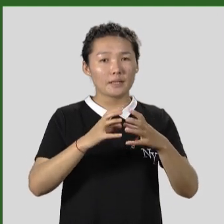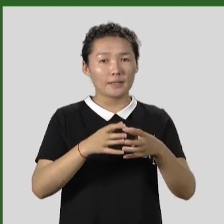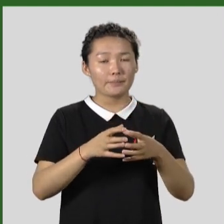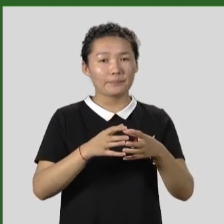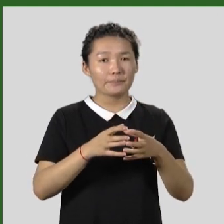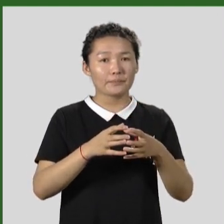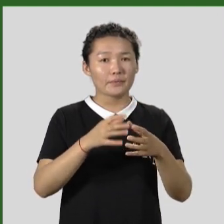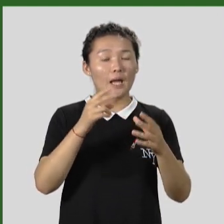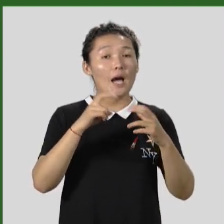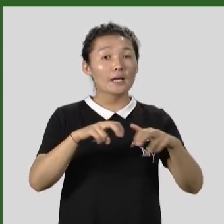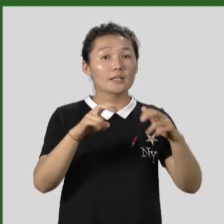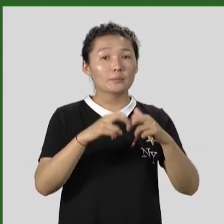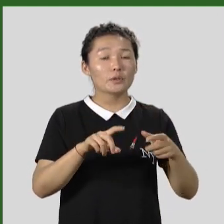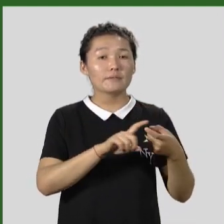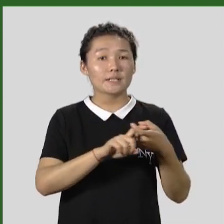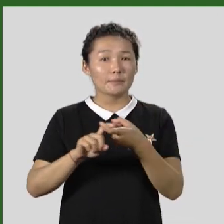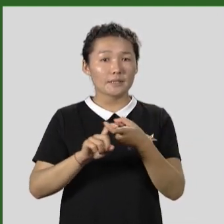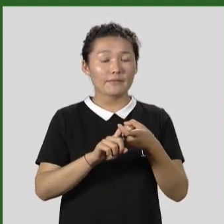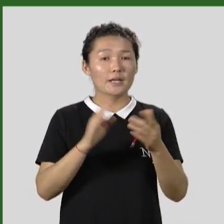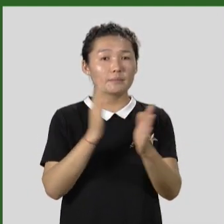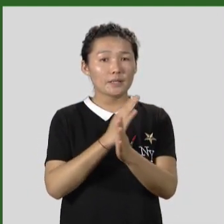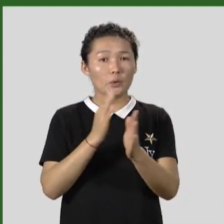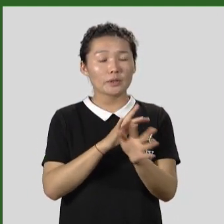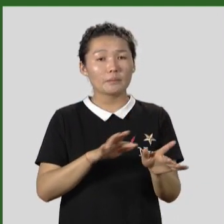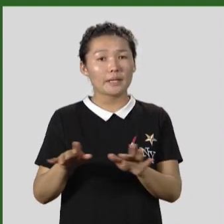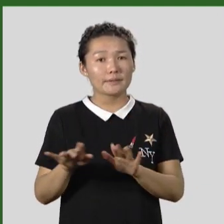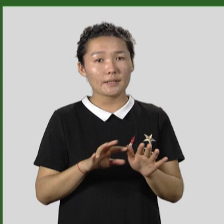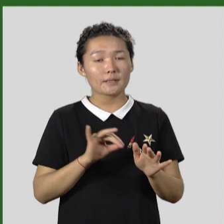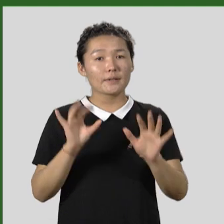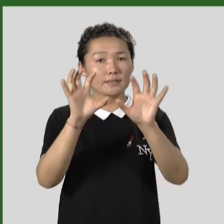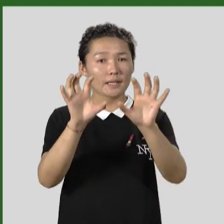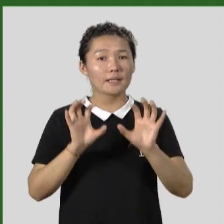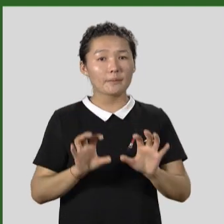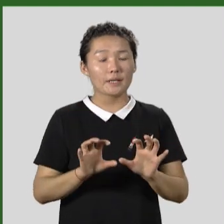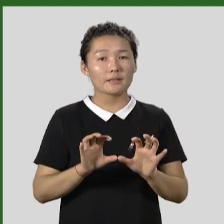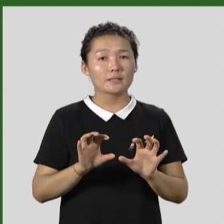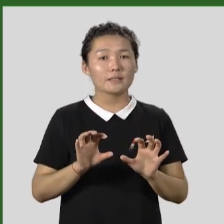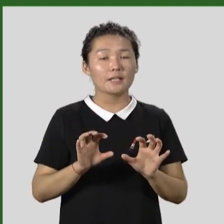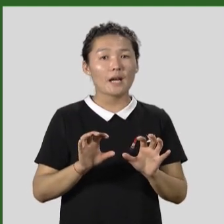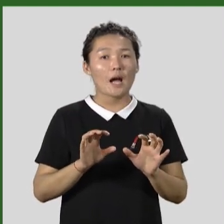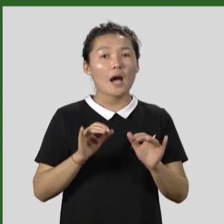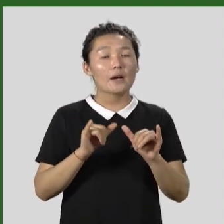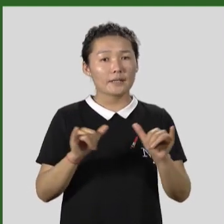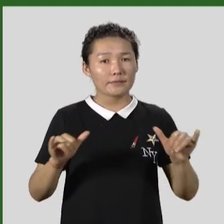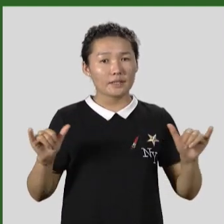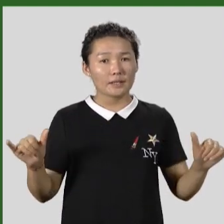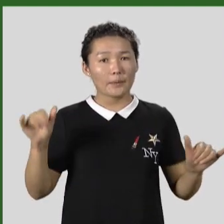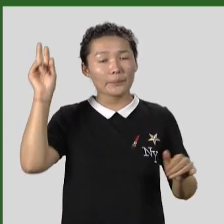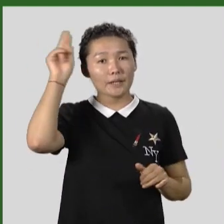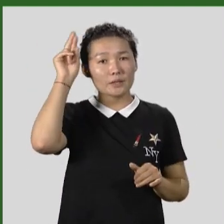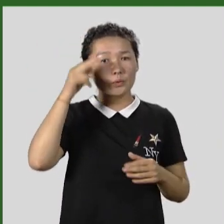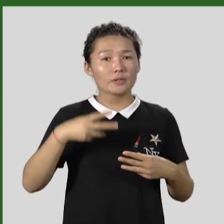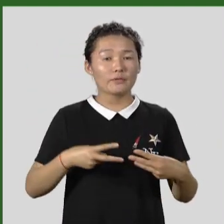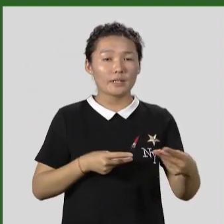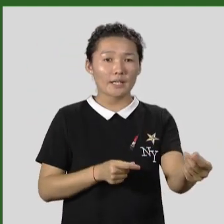Рассмотрим взаимосвязь природных процессов и закономерности их развития. Изучим